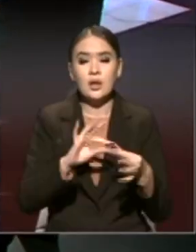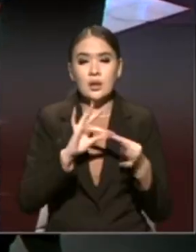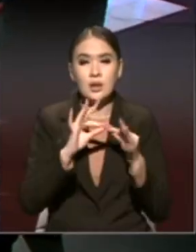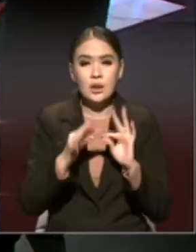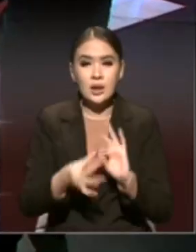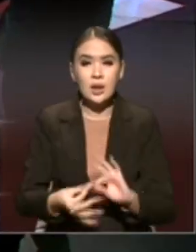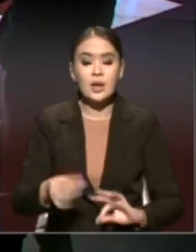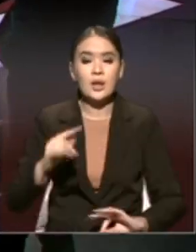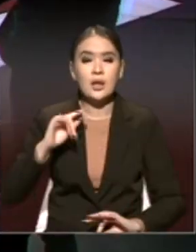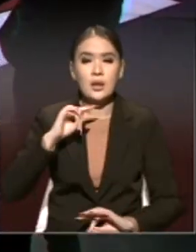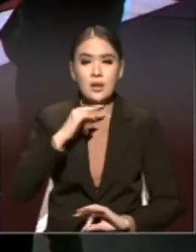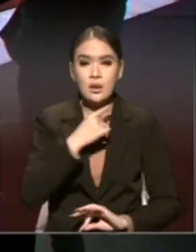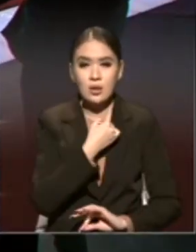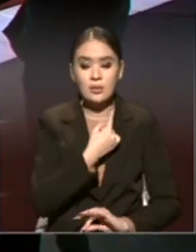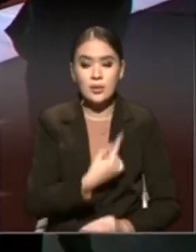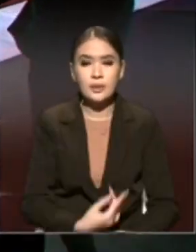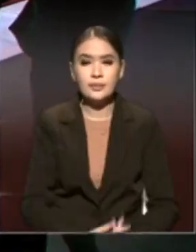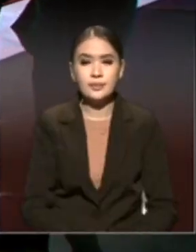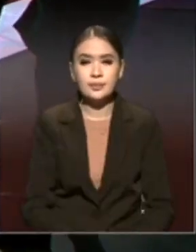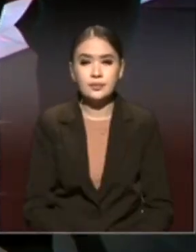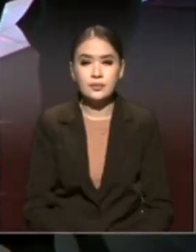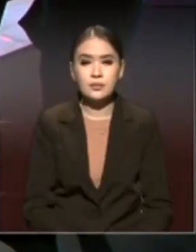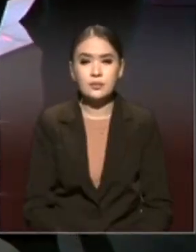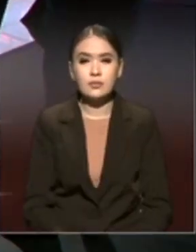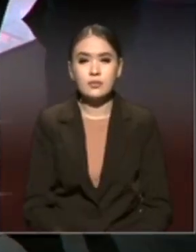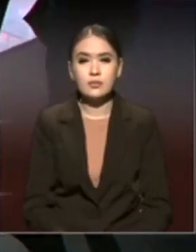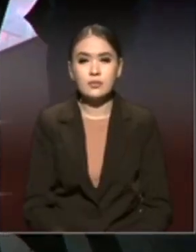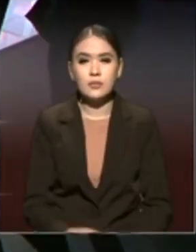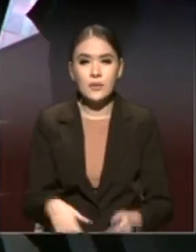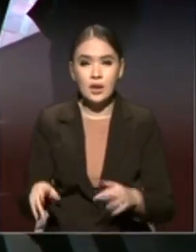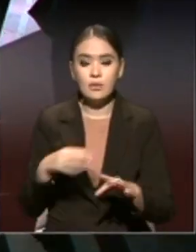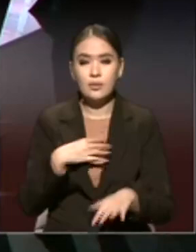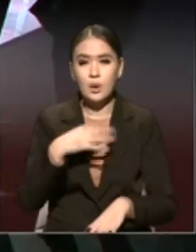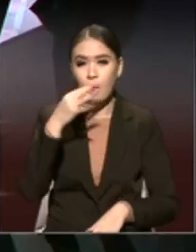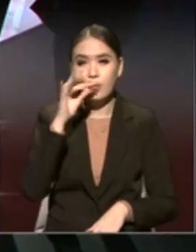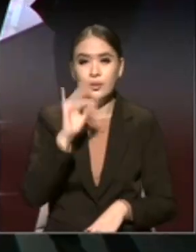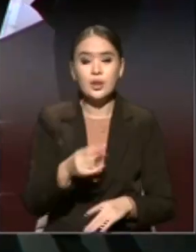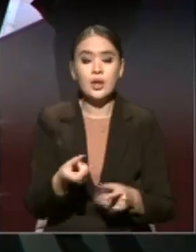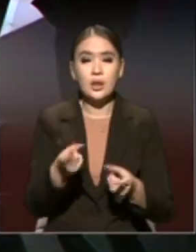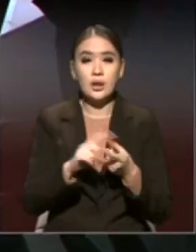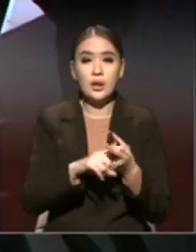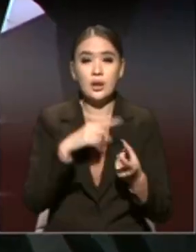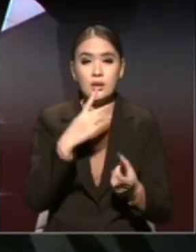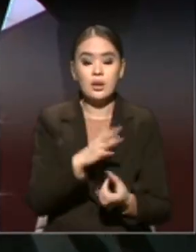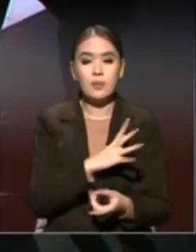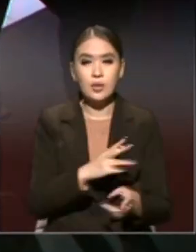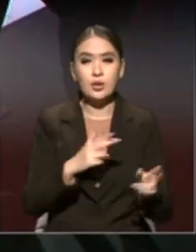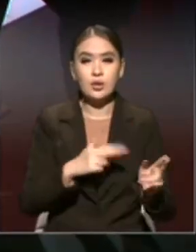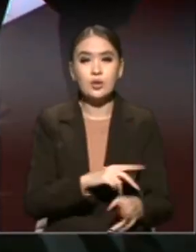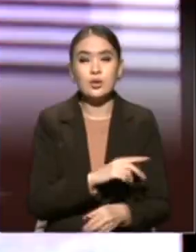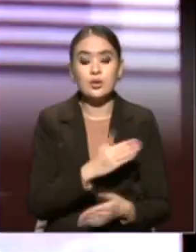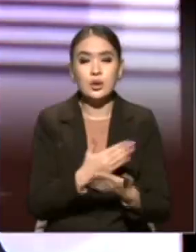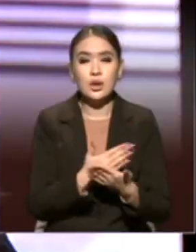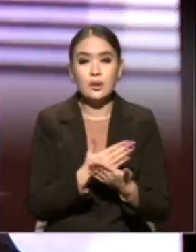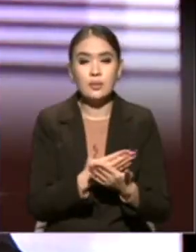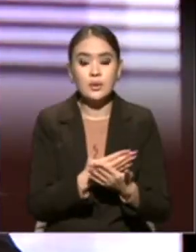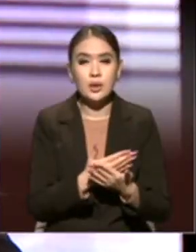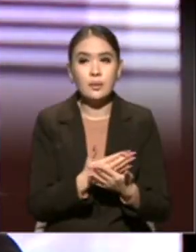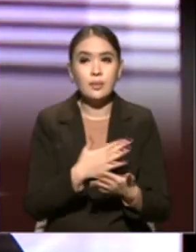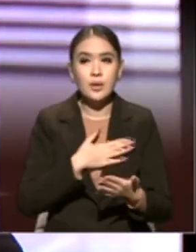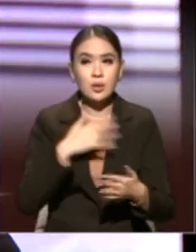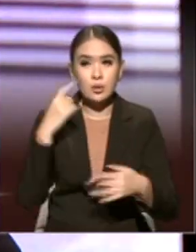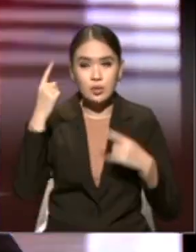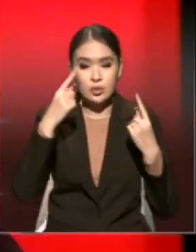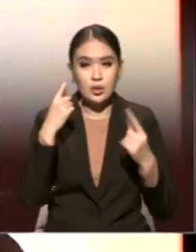ақпараттық экономика. Мен мынау идеология ретінде, маман ретінде айтар едім, қарулы күштерінде мен ойымша мына